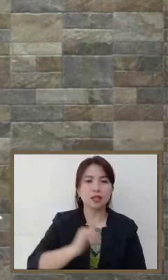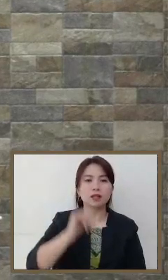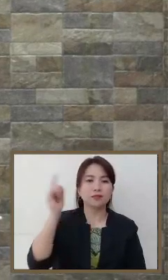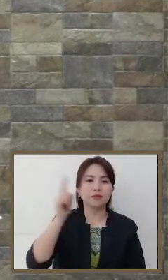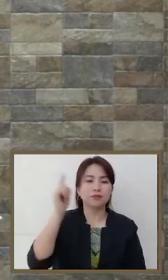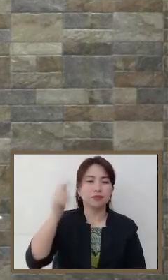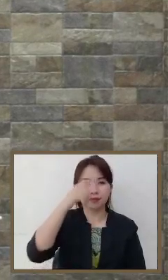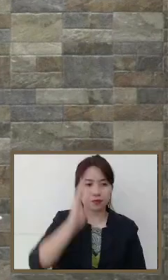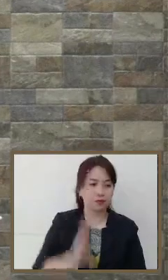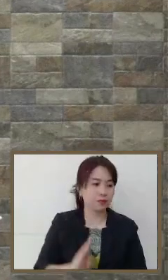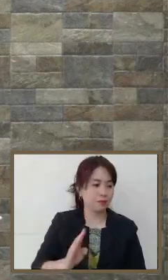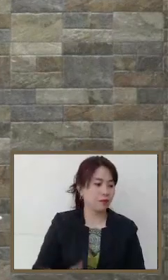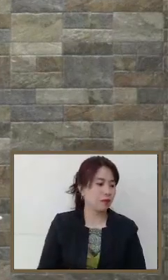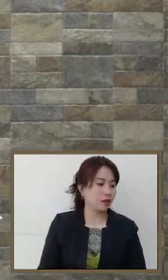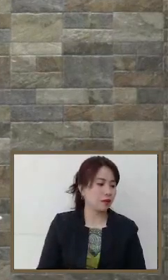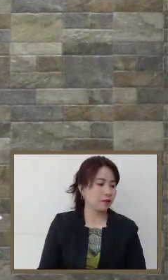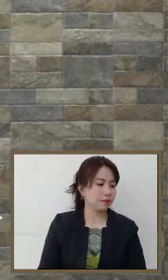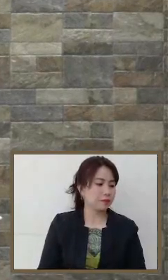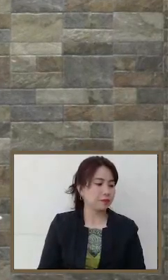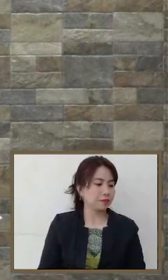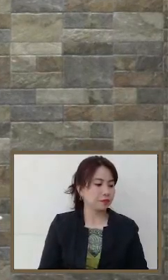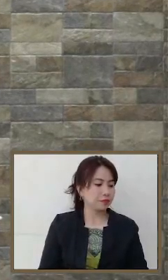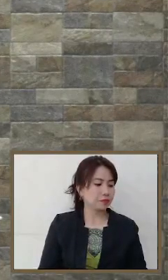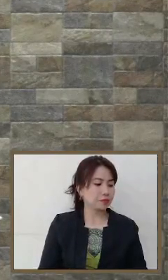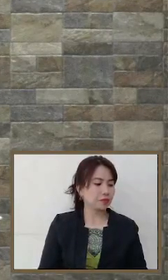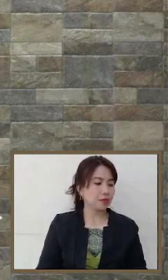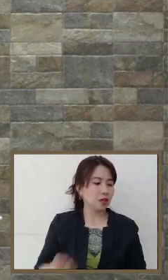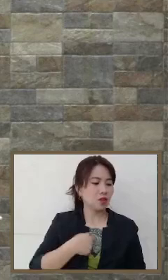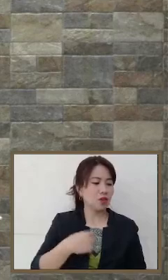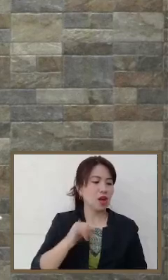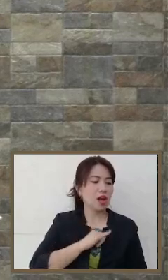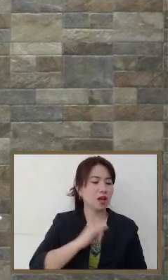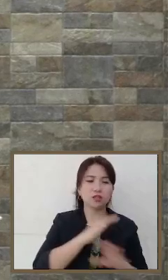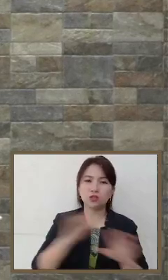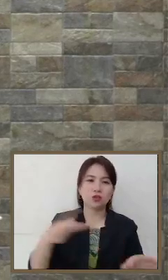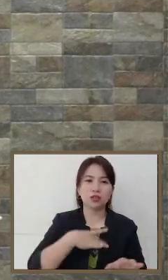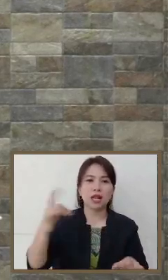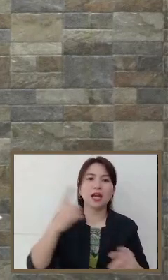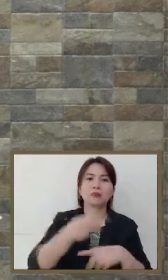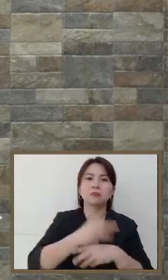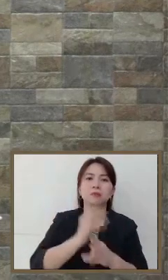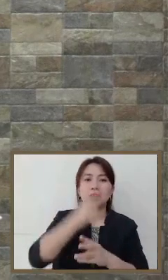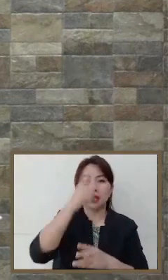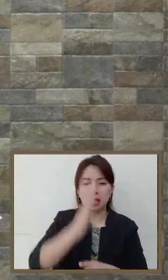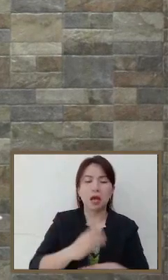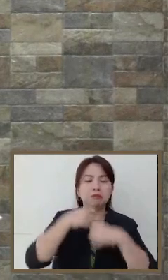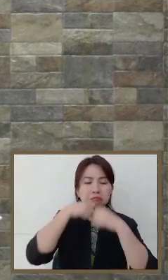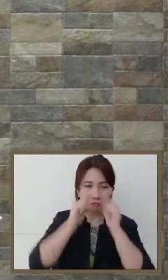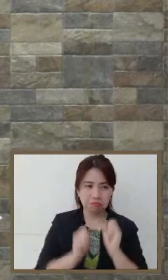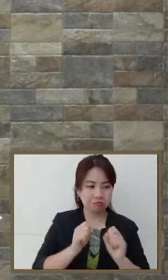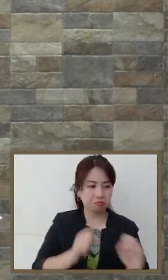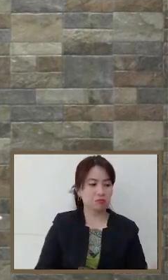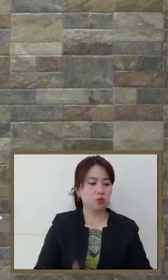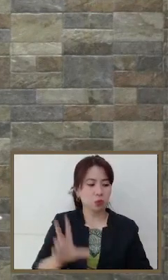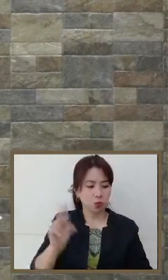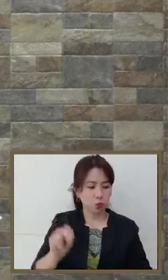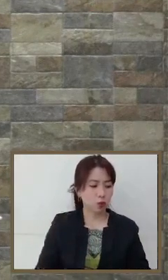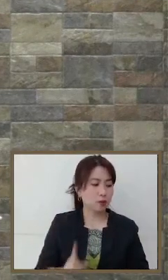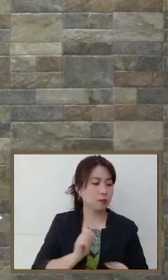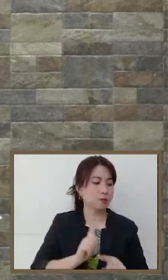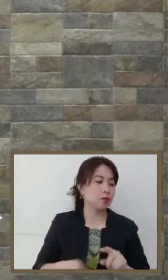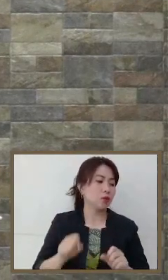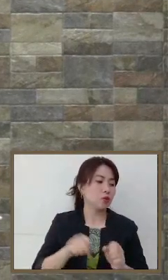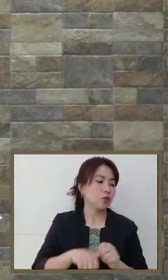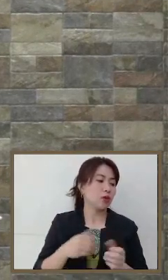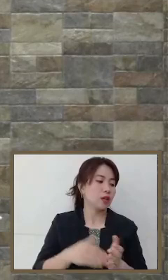kayang gawin ito sa Diyos ko ayok kong palungkutin ang Diyos ko Amen ayok kong palungkutin ang Diyos ko kaya mga kapatid walang